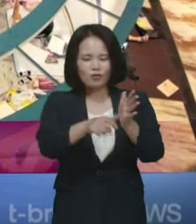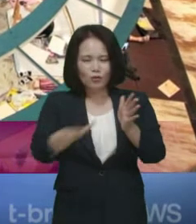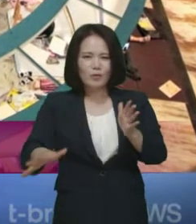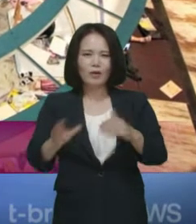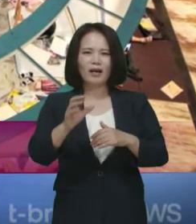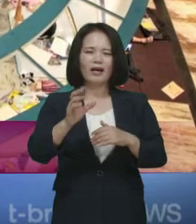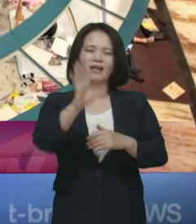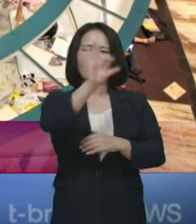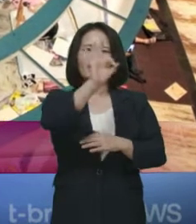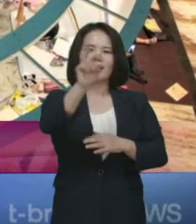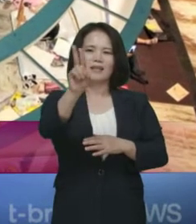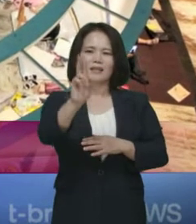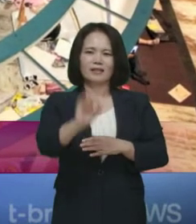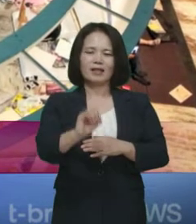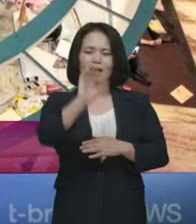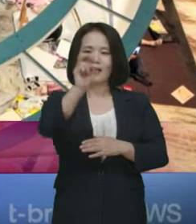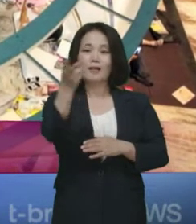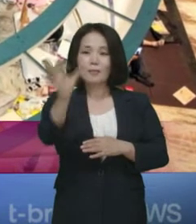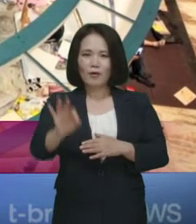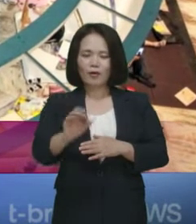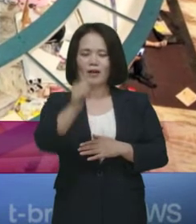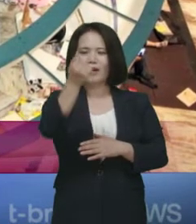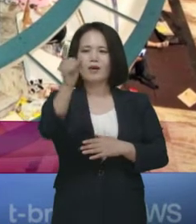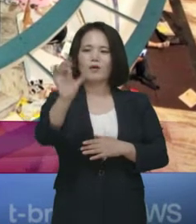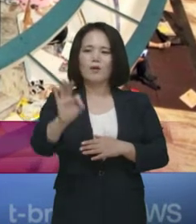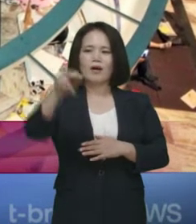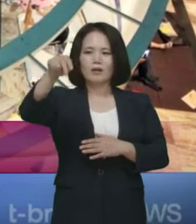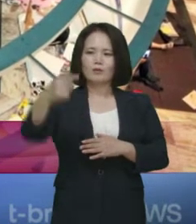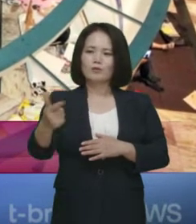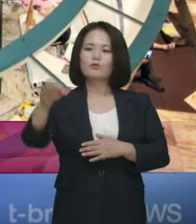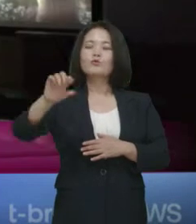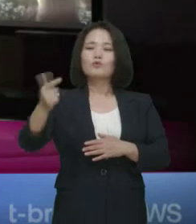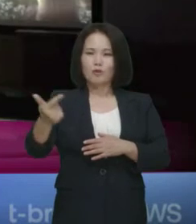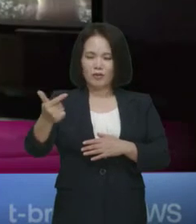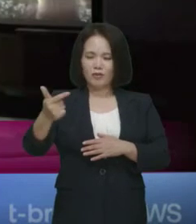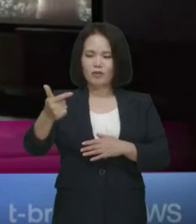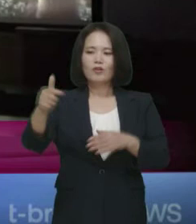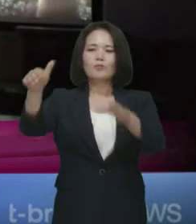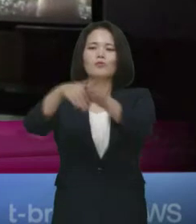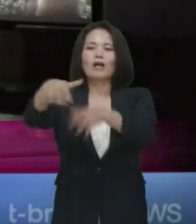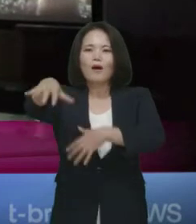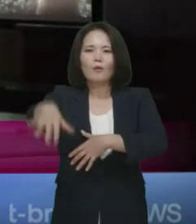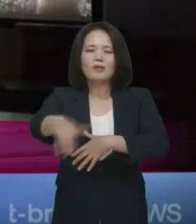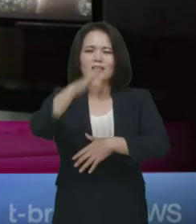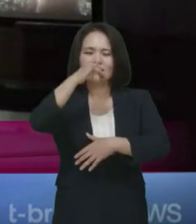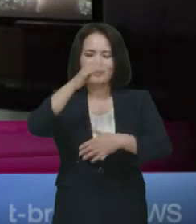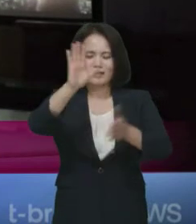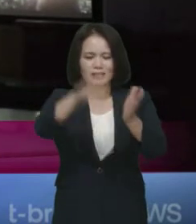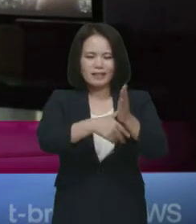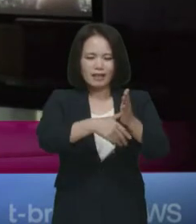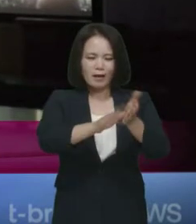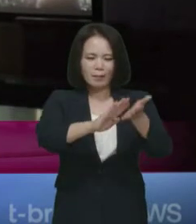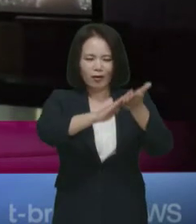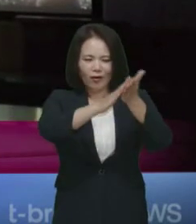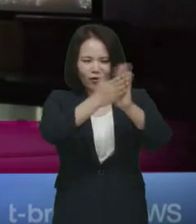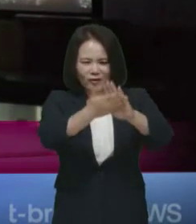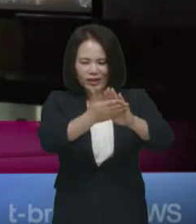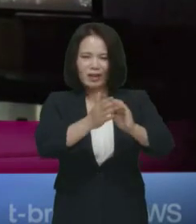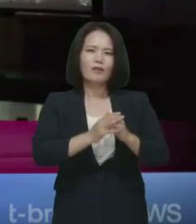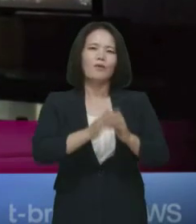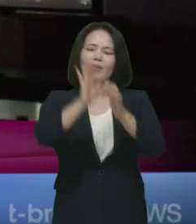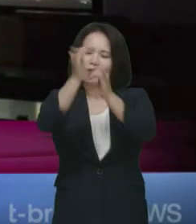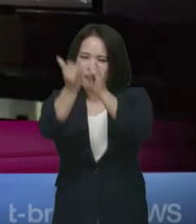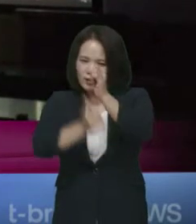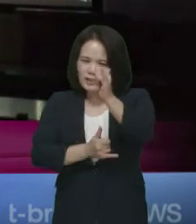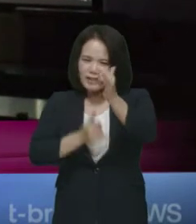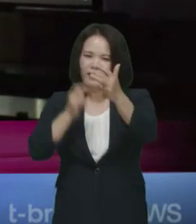황순원 문학촌 을 좀 소개해 드립니다 이곳에서는 한국사회에 시대별 변천사 와 문학 작품 염불을 한 번에 보실